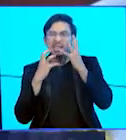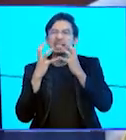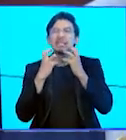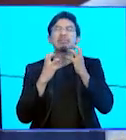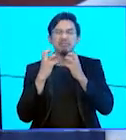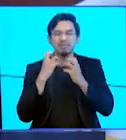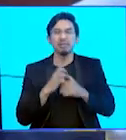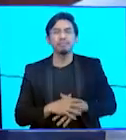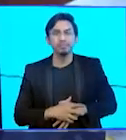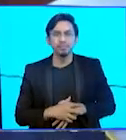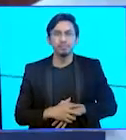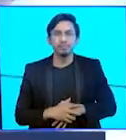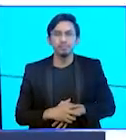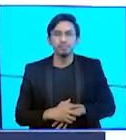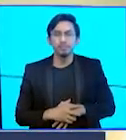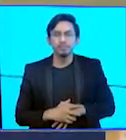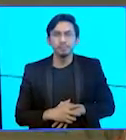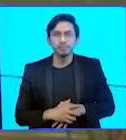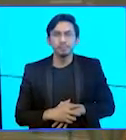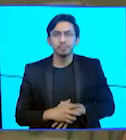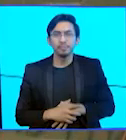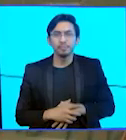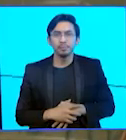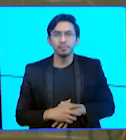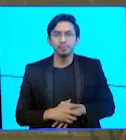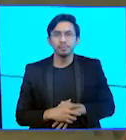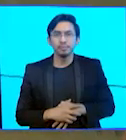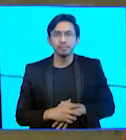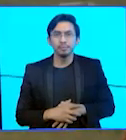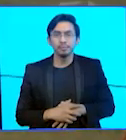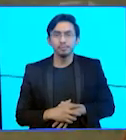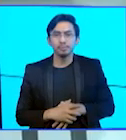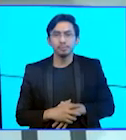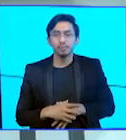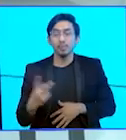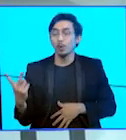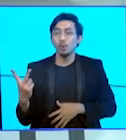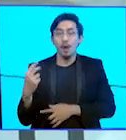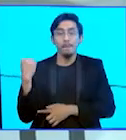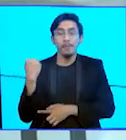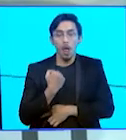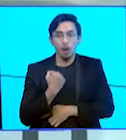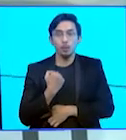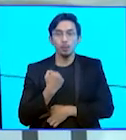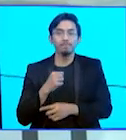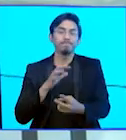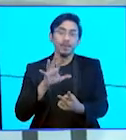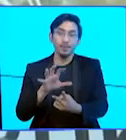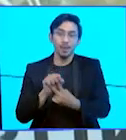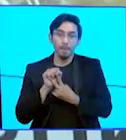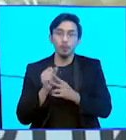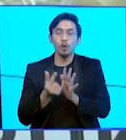menjadi jelek nanti atau malah menjadi sakit. Kedua pelaku dijerat pasal tentang perlindungan konsumen dan undang-undang tentang kesehatan